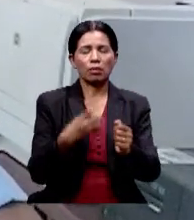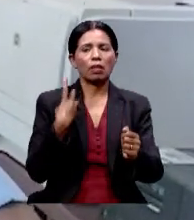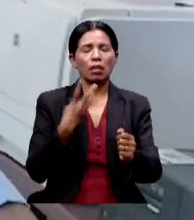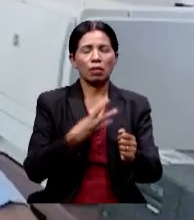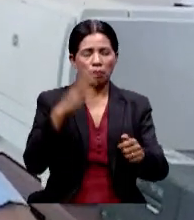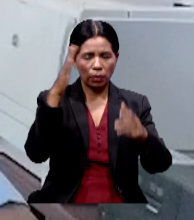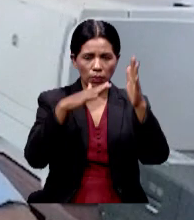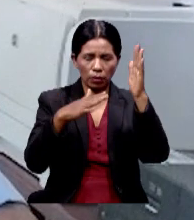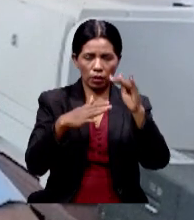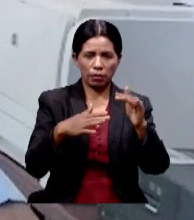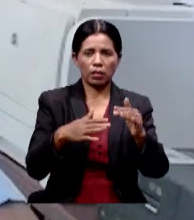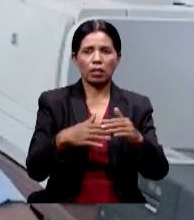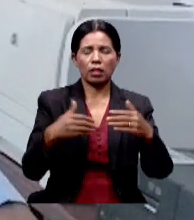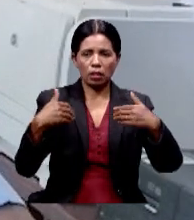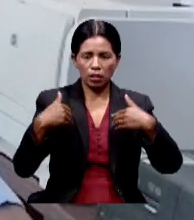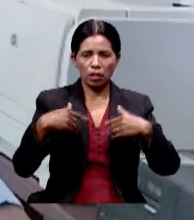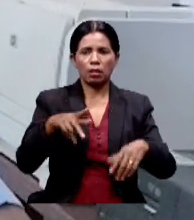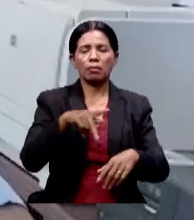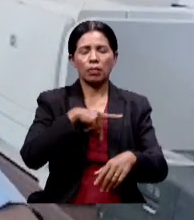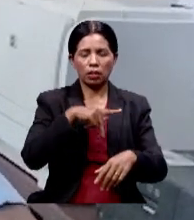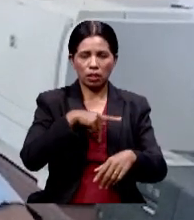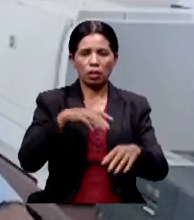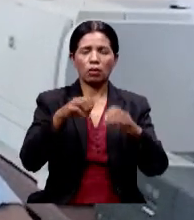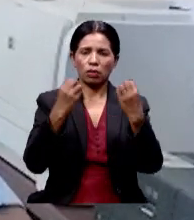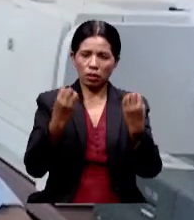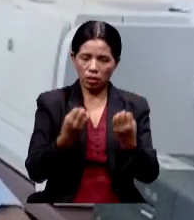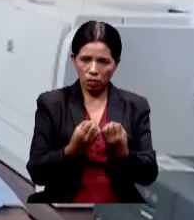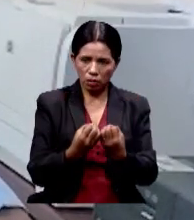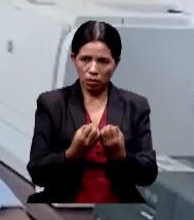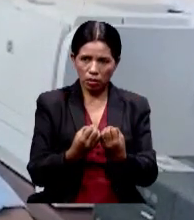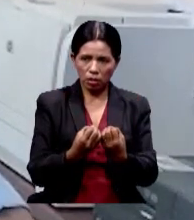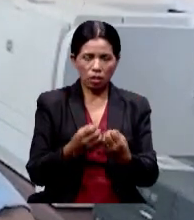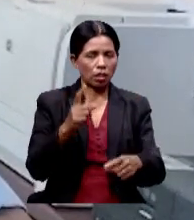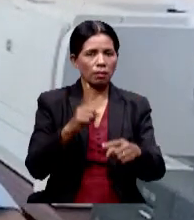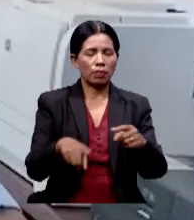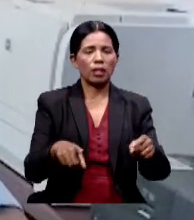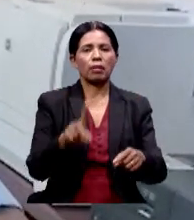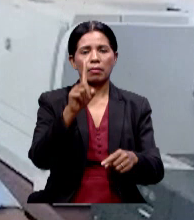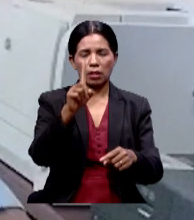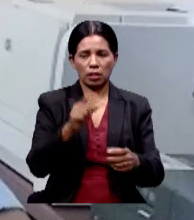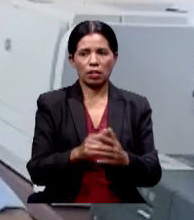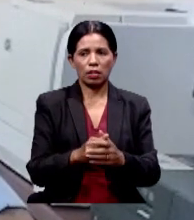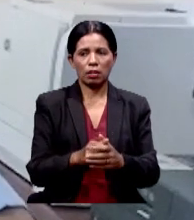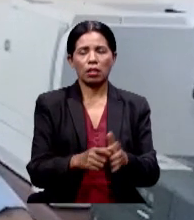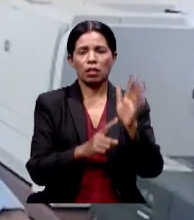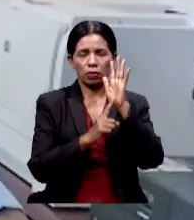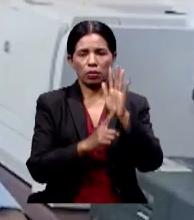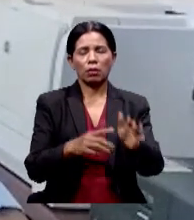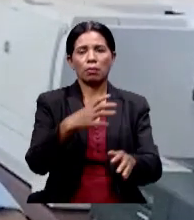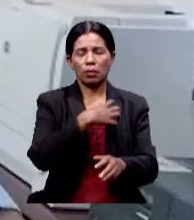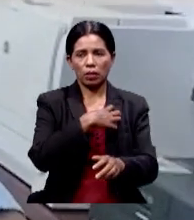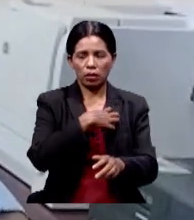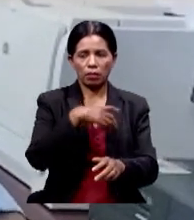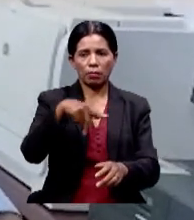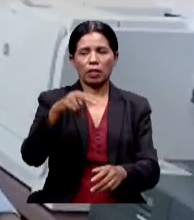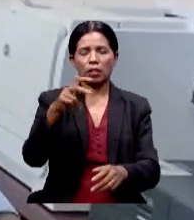rumah saida tantu partikular organisau sebel karik label atua mesak. Sebel karik informan pentel, husi